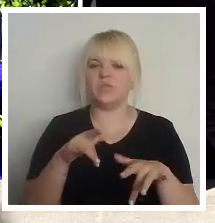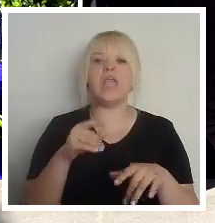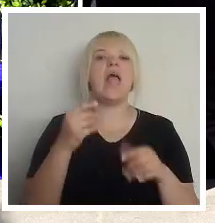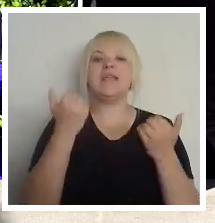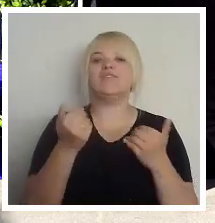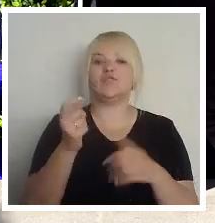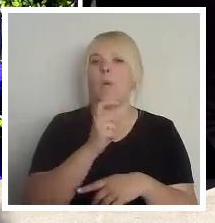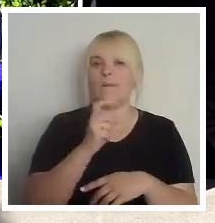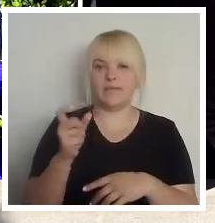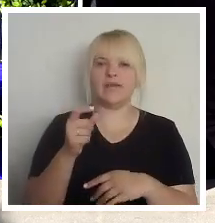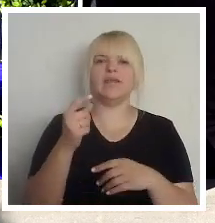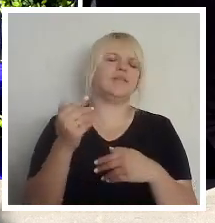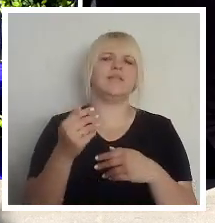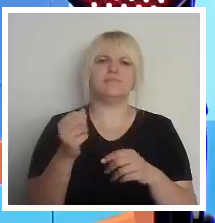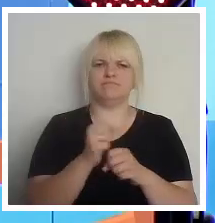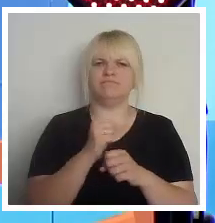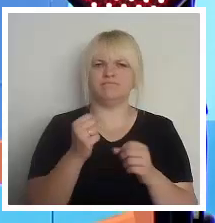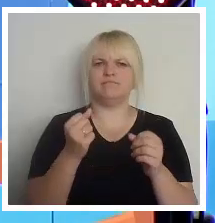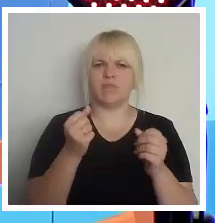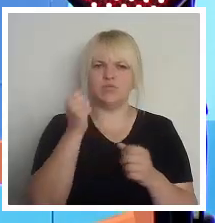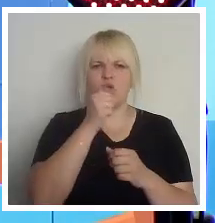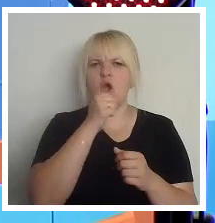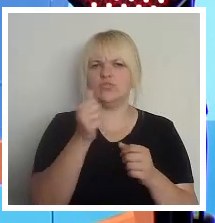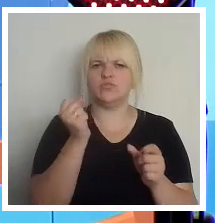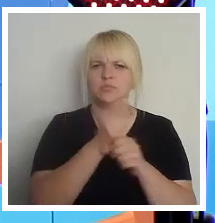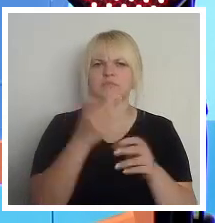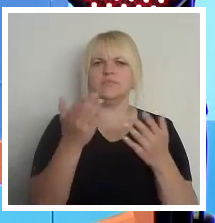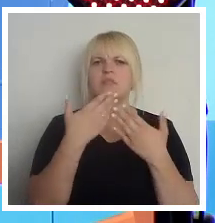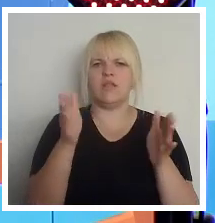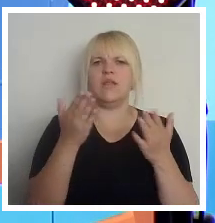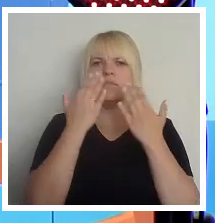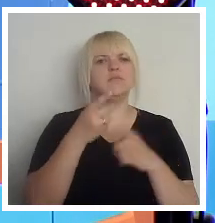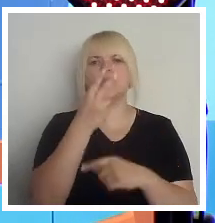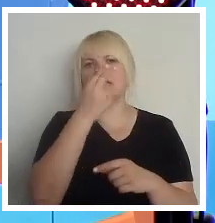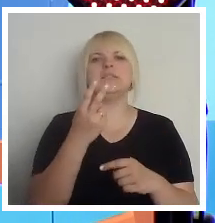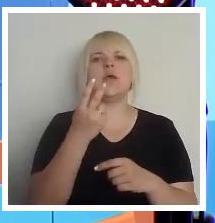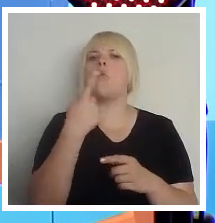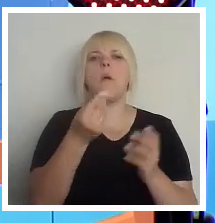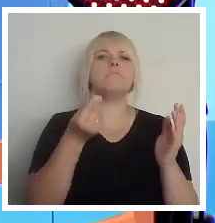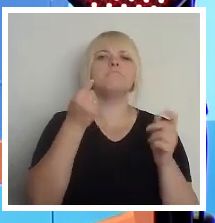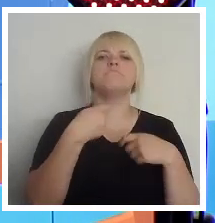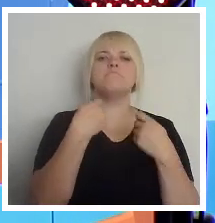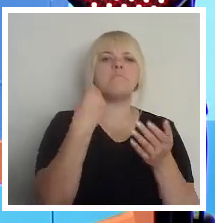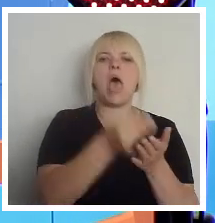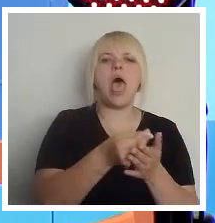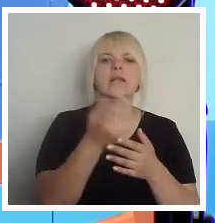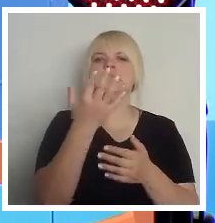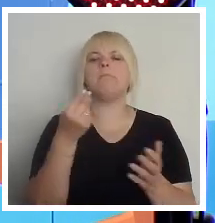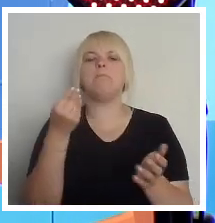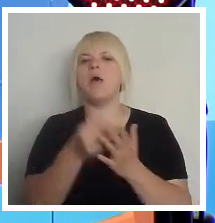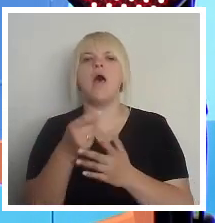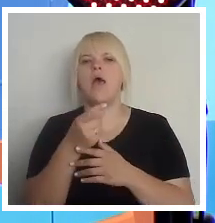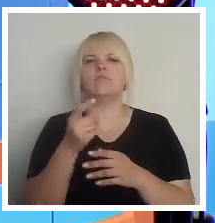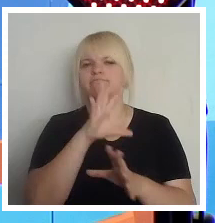Šobrīd ejošākais saturs, jo mēs ļoti skaidri redzam, ko pērk, kad pērk, cik pērk. Tā datu analītika ir ļoti plašā klāstā